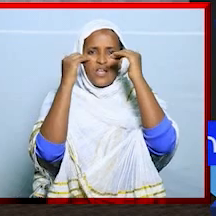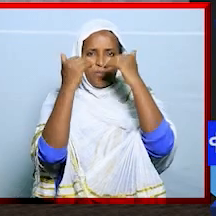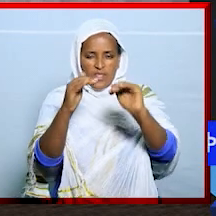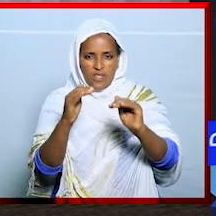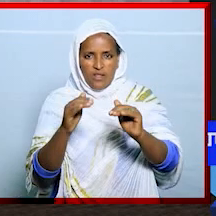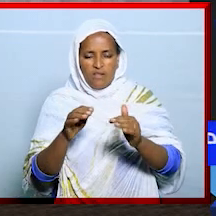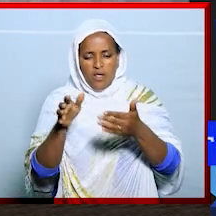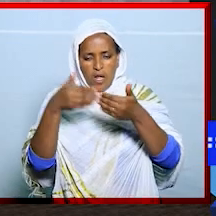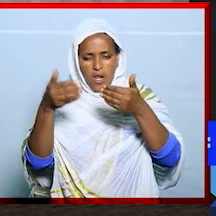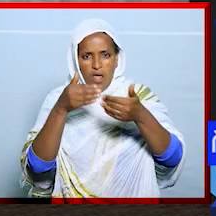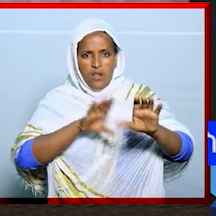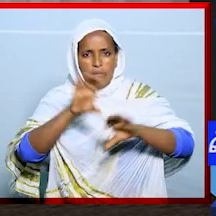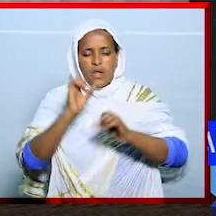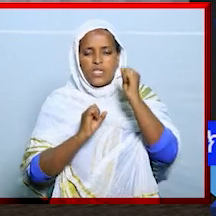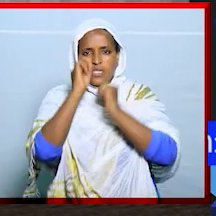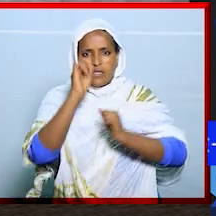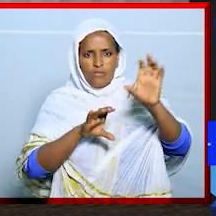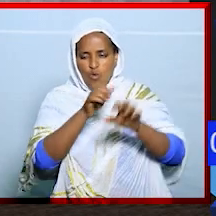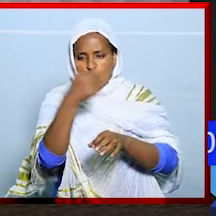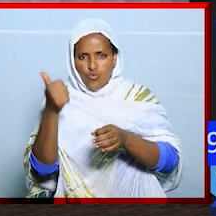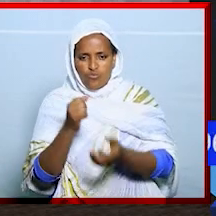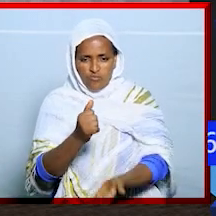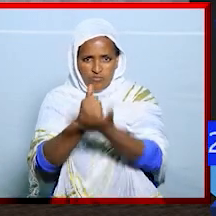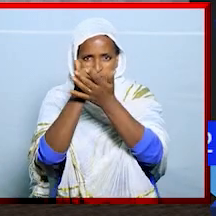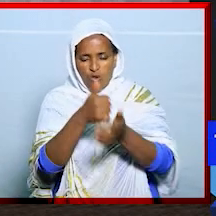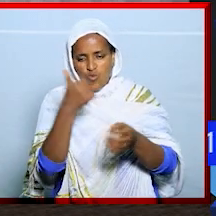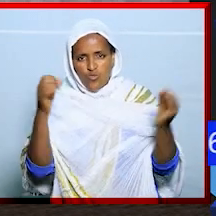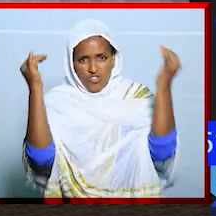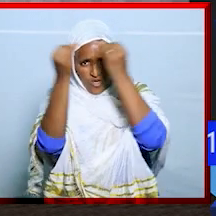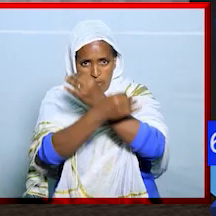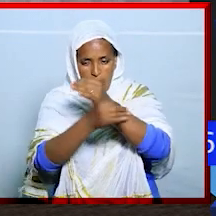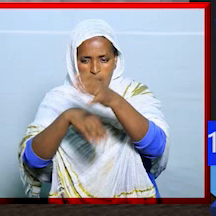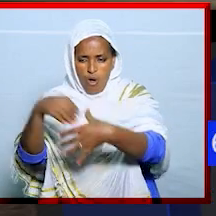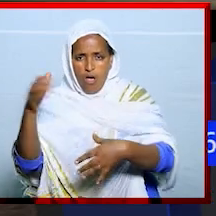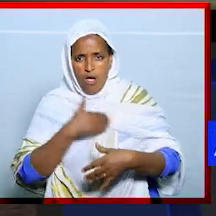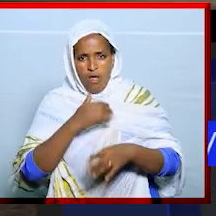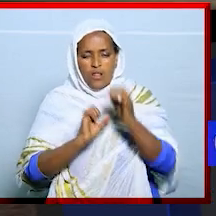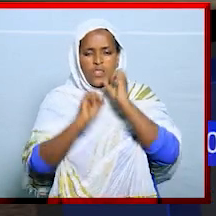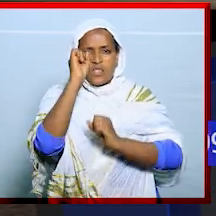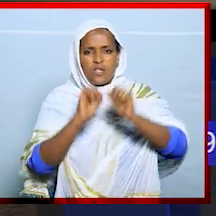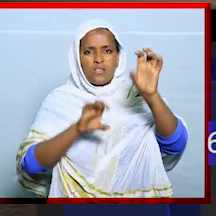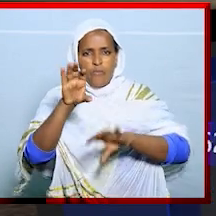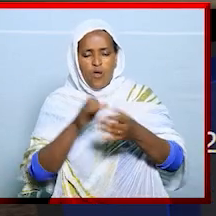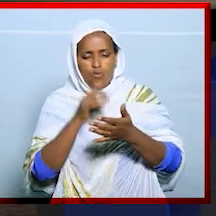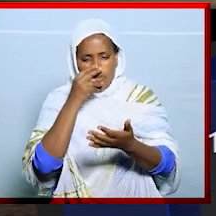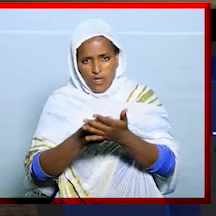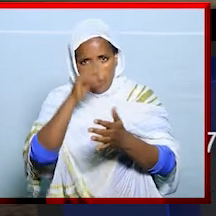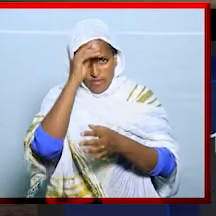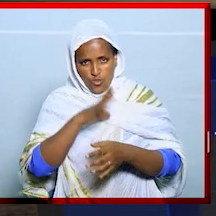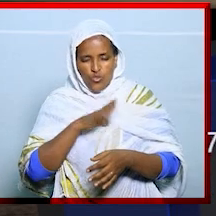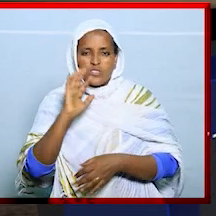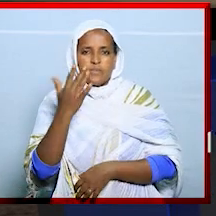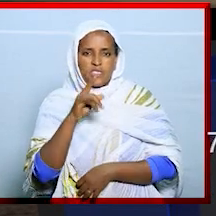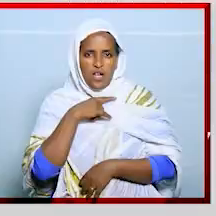አቅማቸው በፈቀደ መጠን ለማቃለል ጥረት የሚያደርጉ ሌሎችን ለመርዳት ሌሎችን ከጨለማ ለማውጣት ጥረት የሚያደርጉ